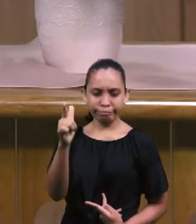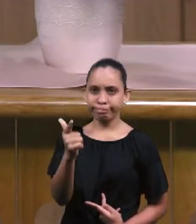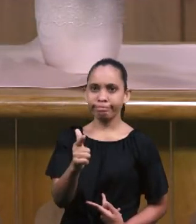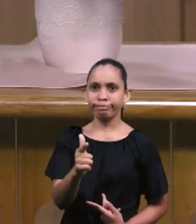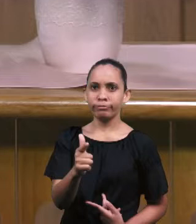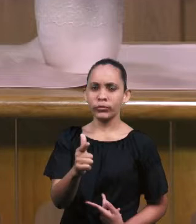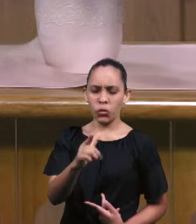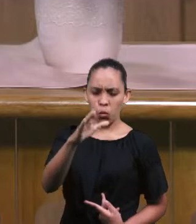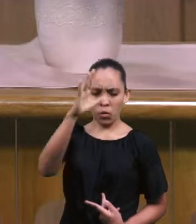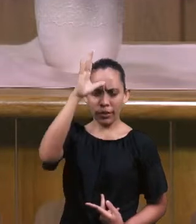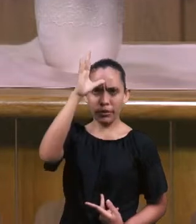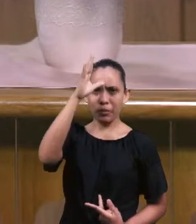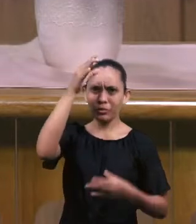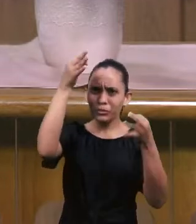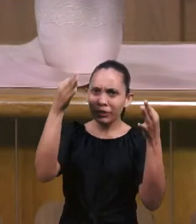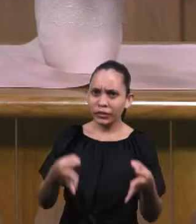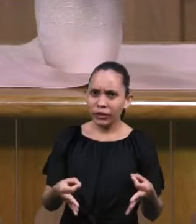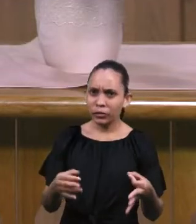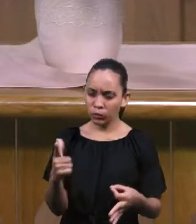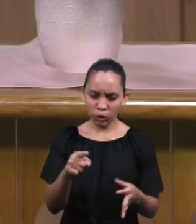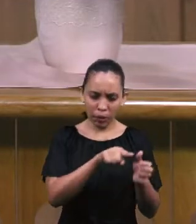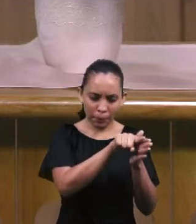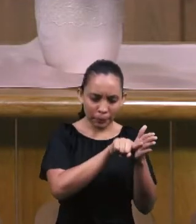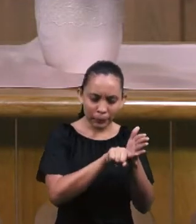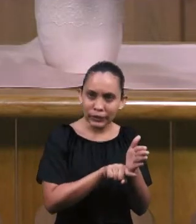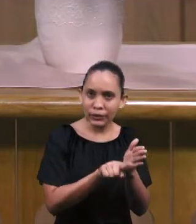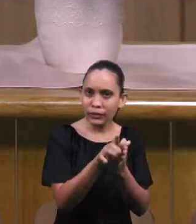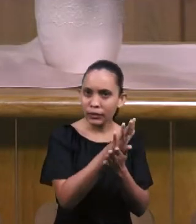la connaissance réelle, sans recherche.